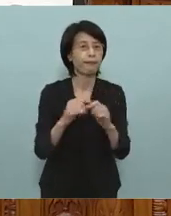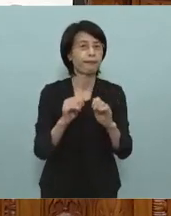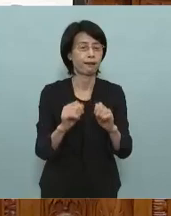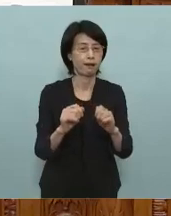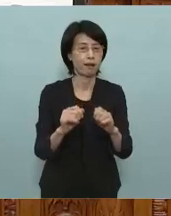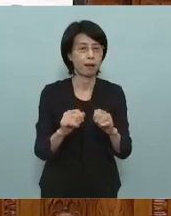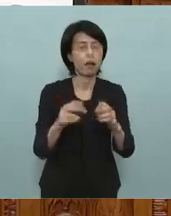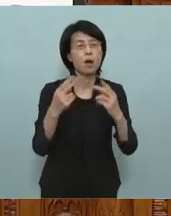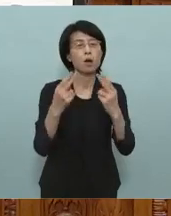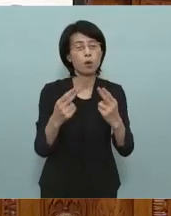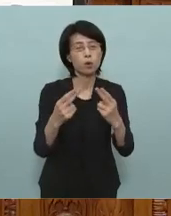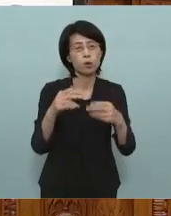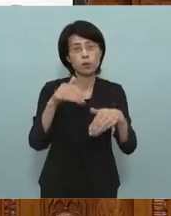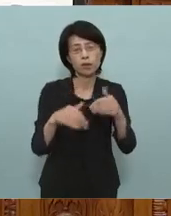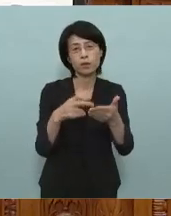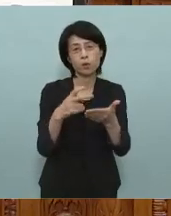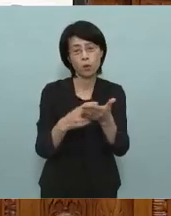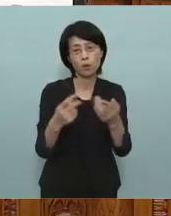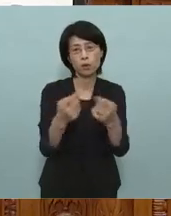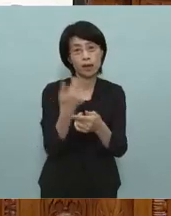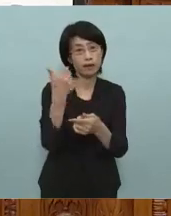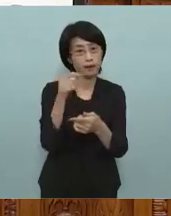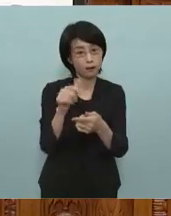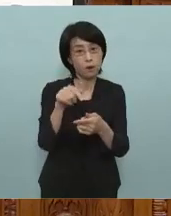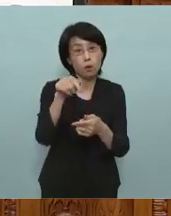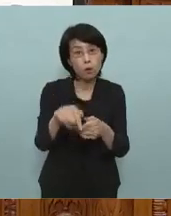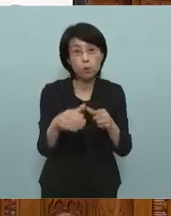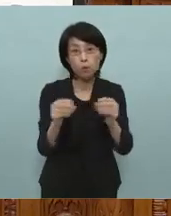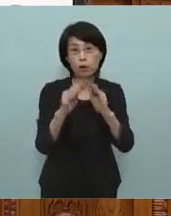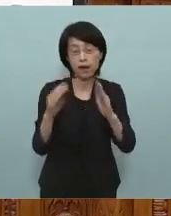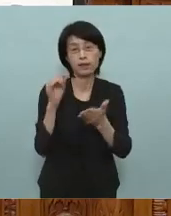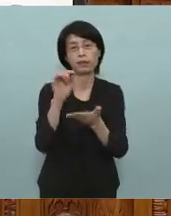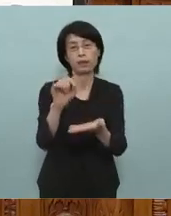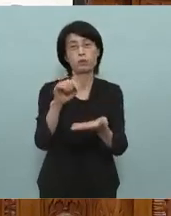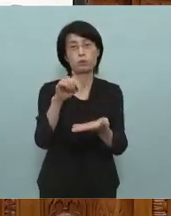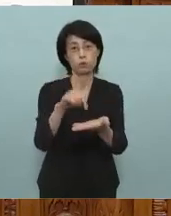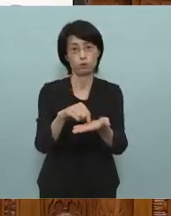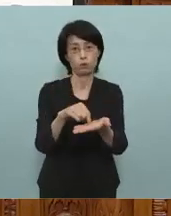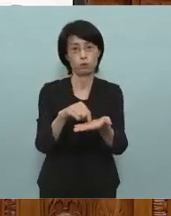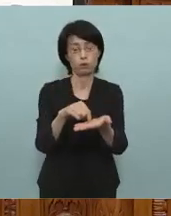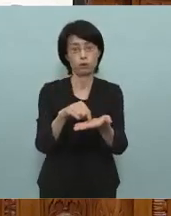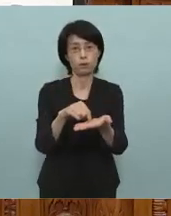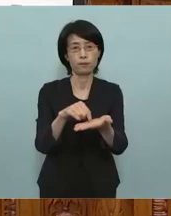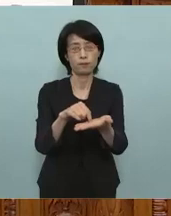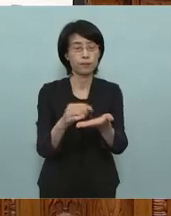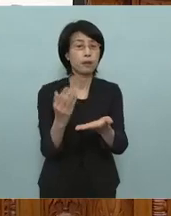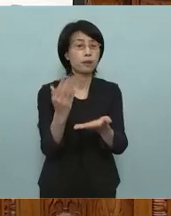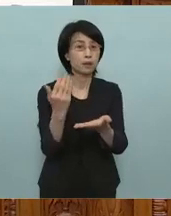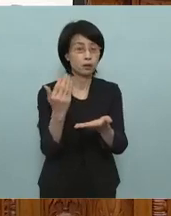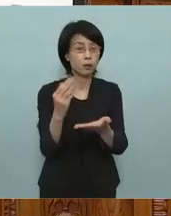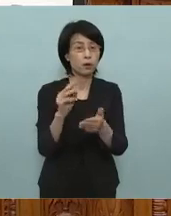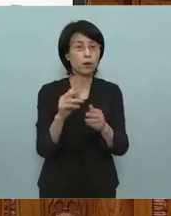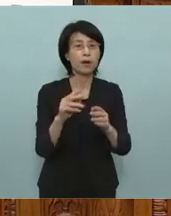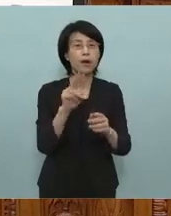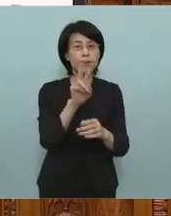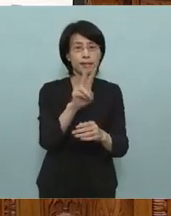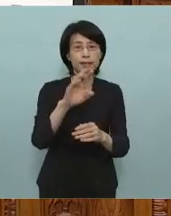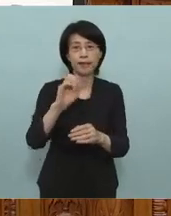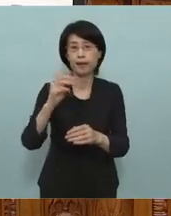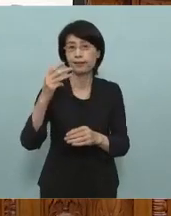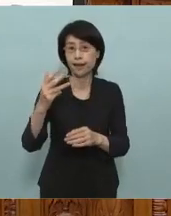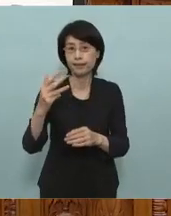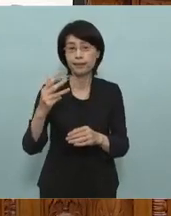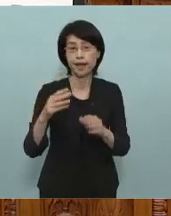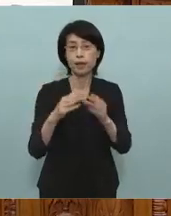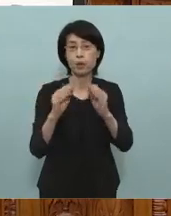の改正案を韓国会に速やかに提出いたしますさっきの第28